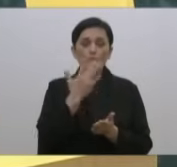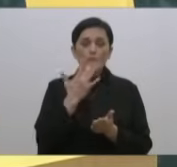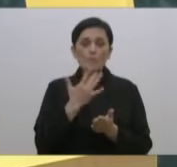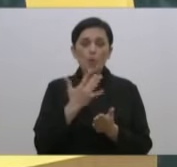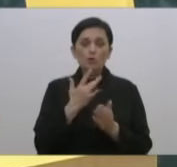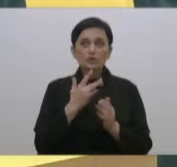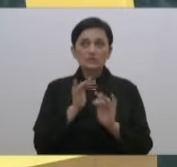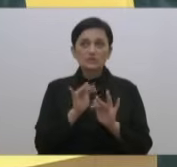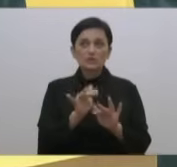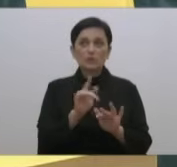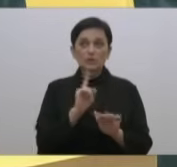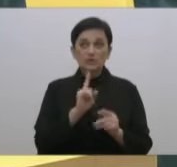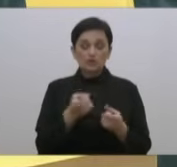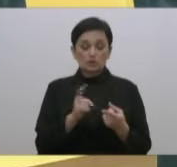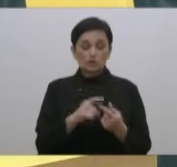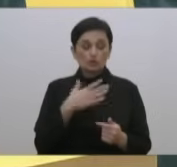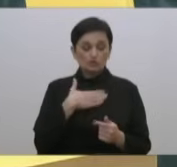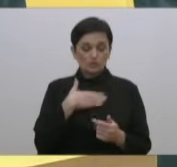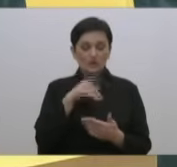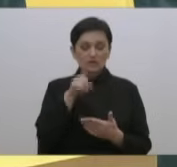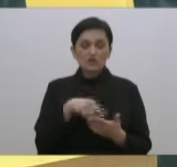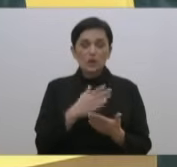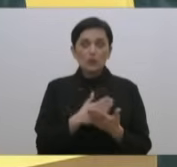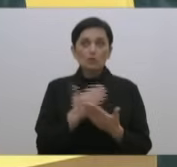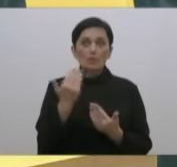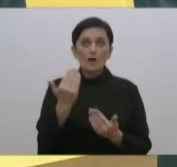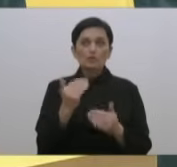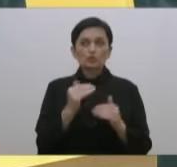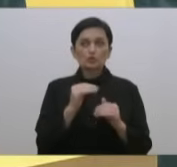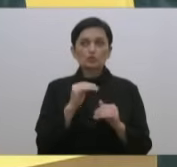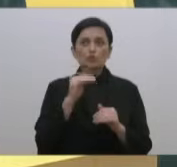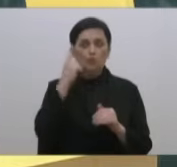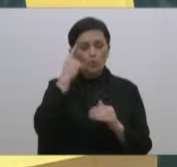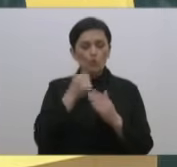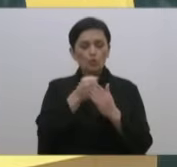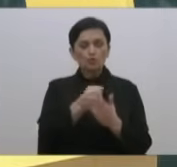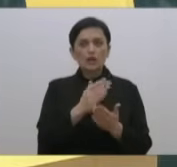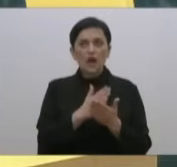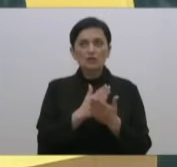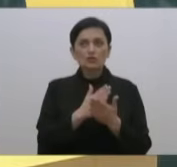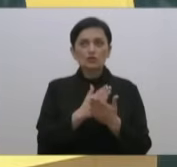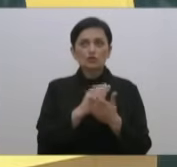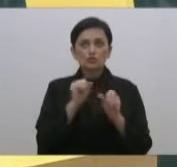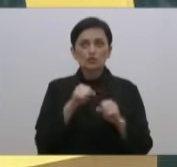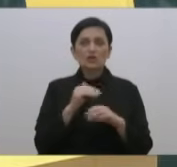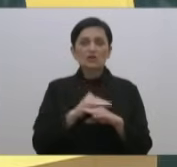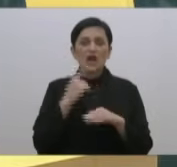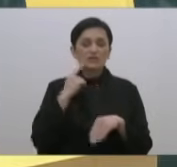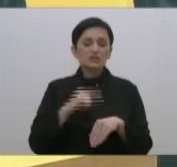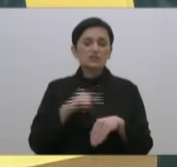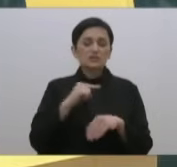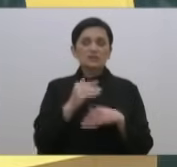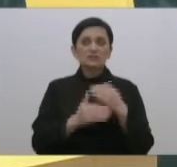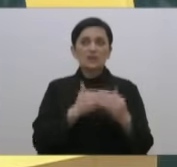წარმოება, რასთან დაკავშირებითაც ჩვენ დარწმუნებულები ვართ, რომ მათ შესწევთ უნარი ჯეროვნად, კეთილის ინიციატივა